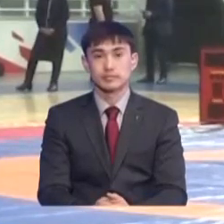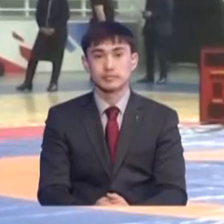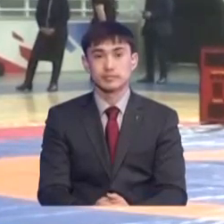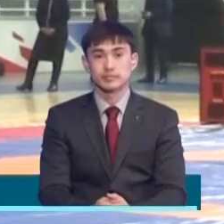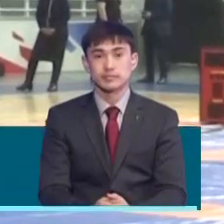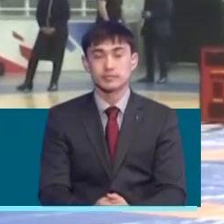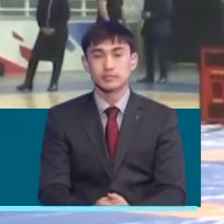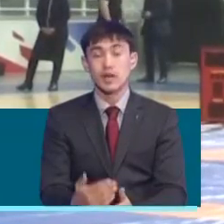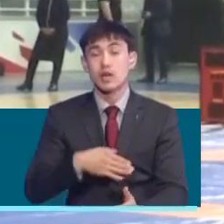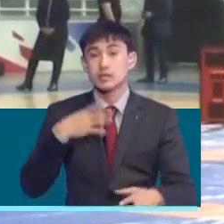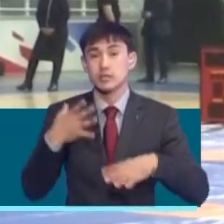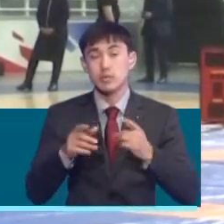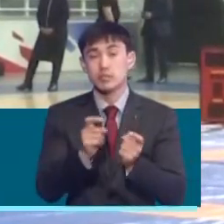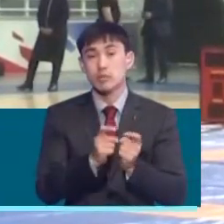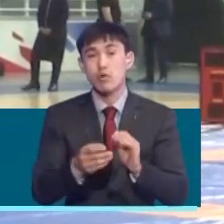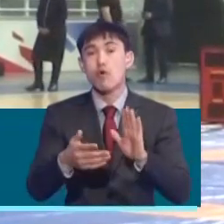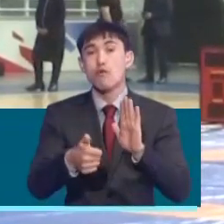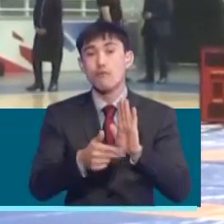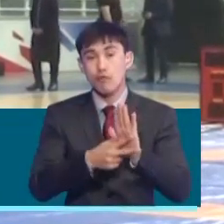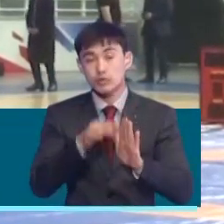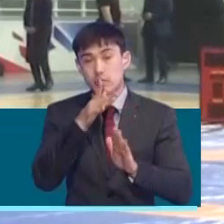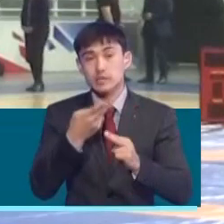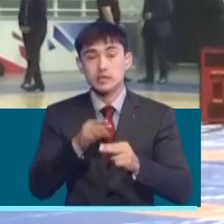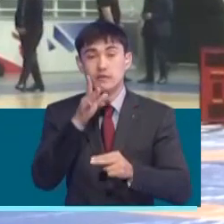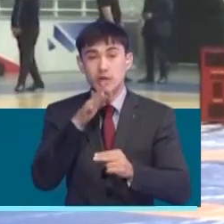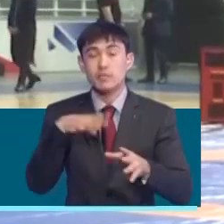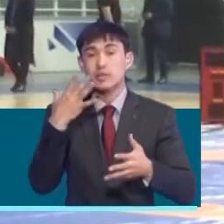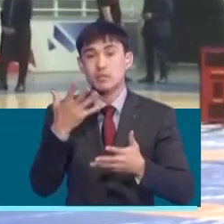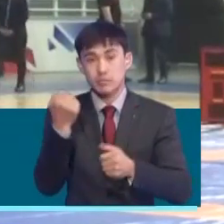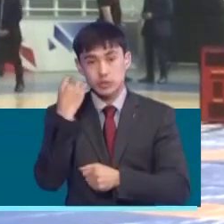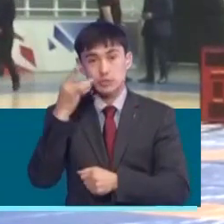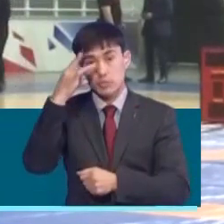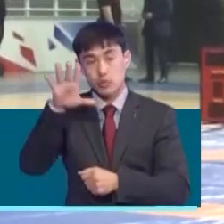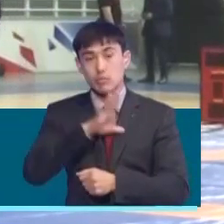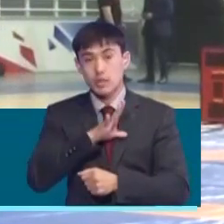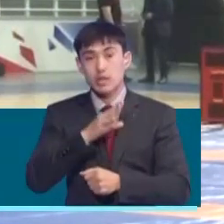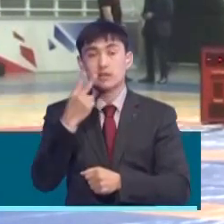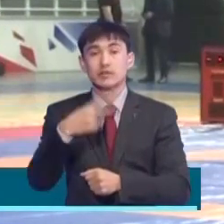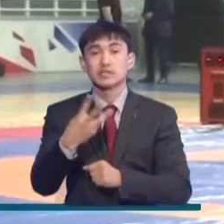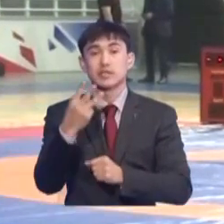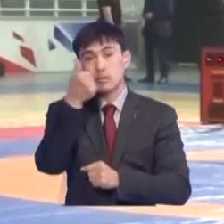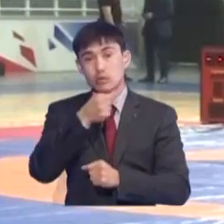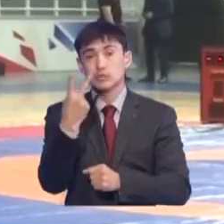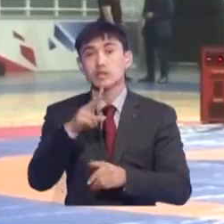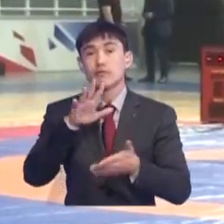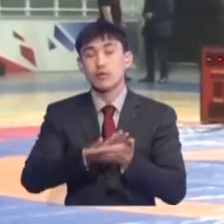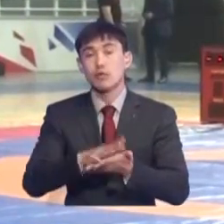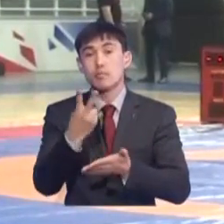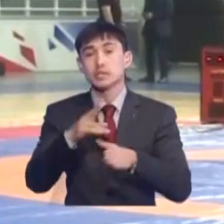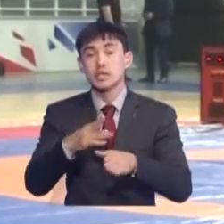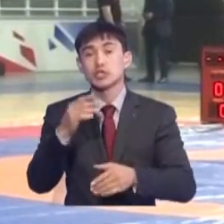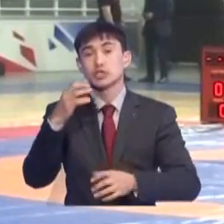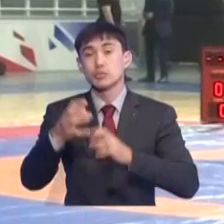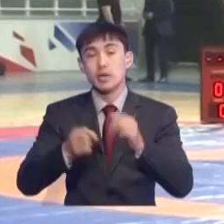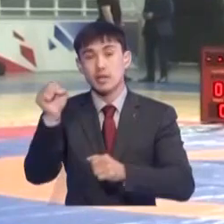мероприятия я Занимаюсь борьбой уже 8 лет и за всё это время несколько раз становился чемпионом так в 2023 году я занял второе место на Чемпионате